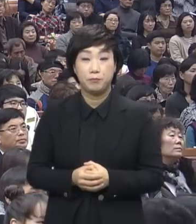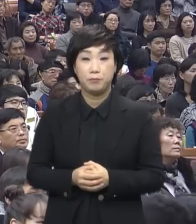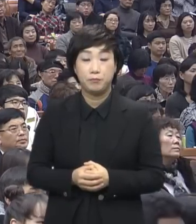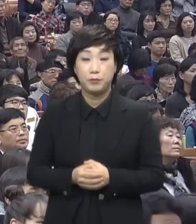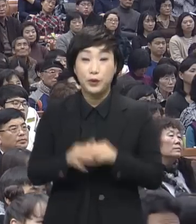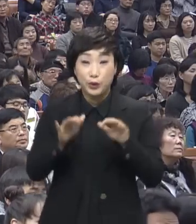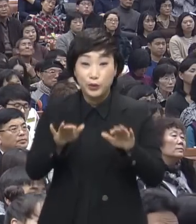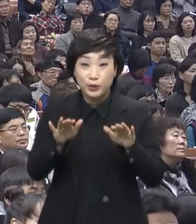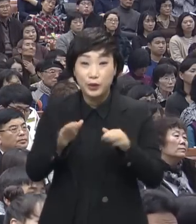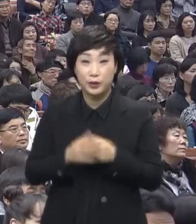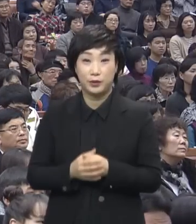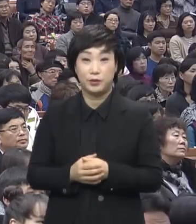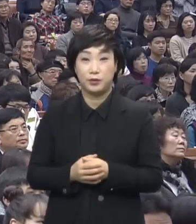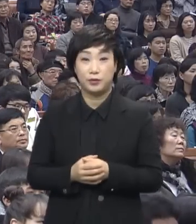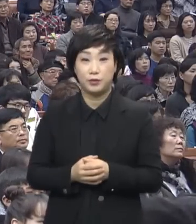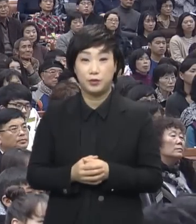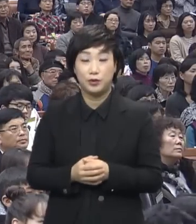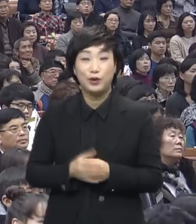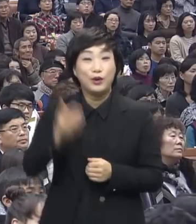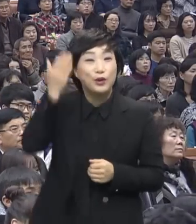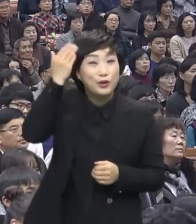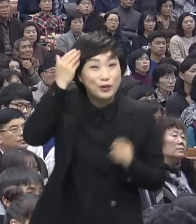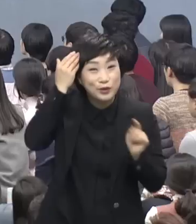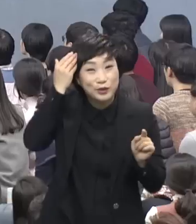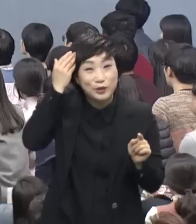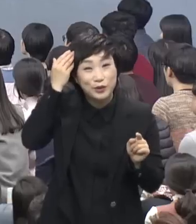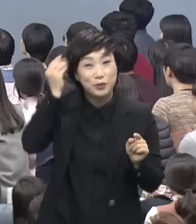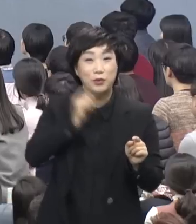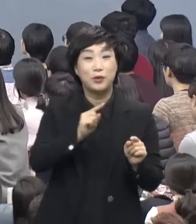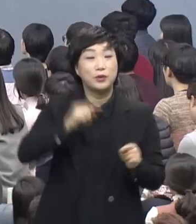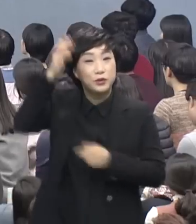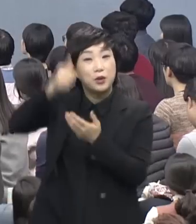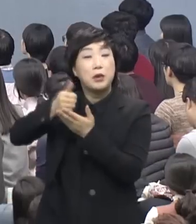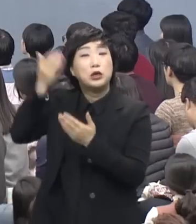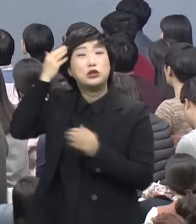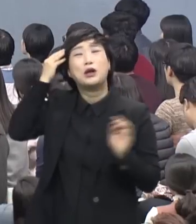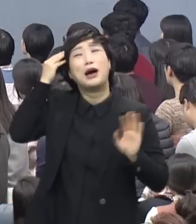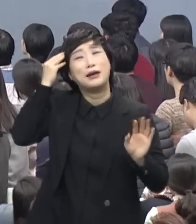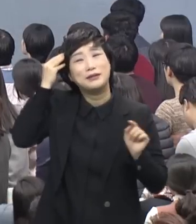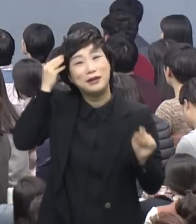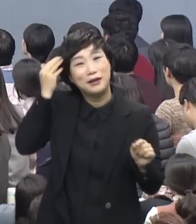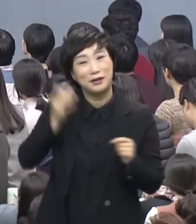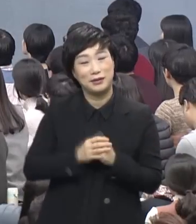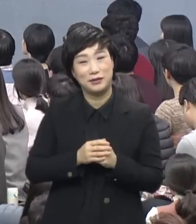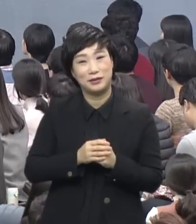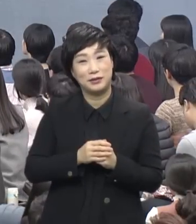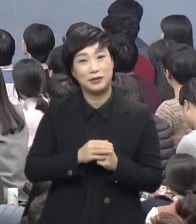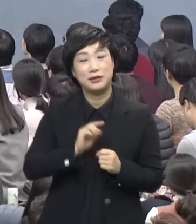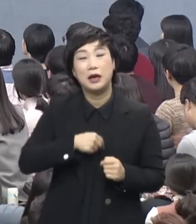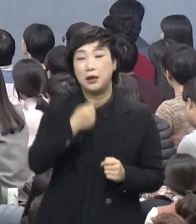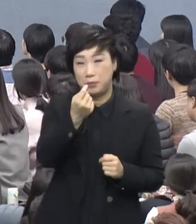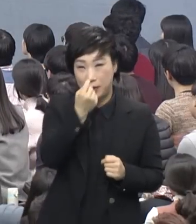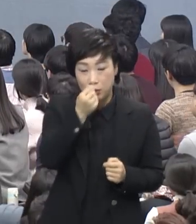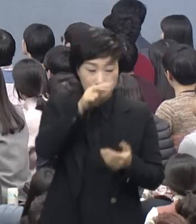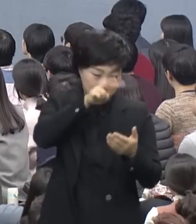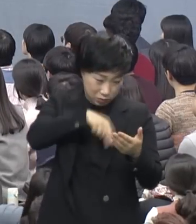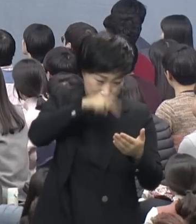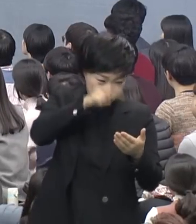아멘. 그런데 이 지식은 성령의 지식이 아니라 자기가 배우고